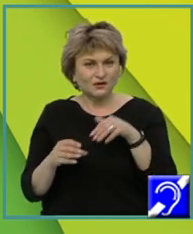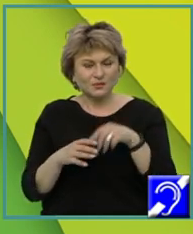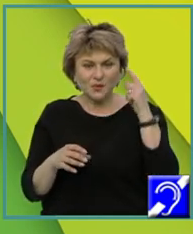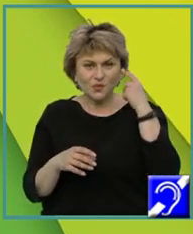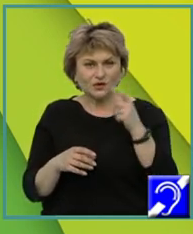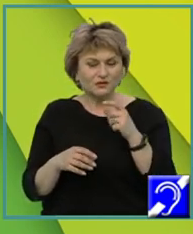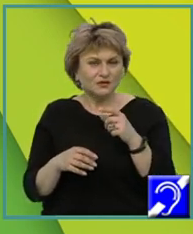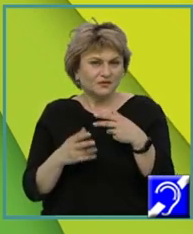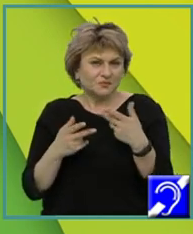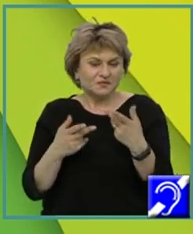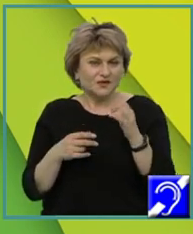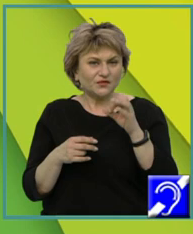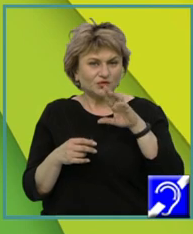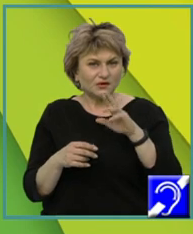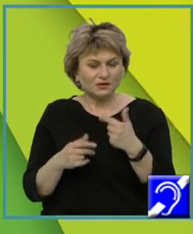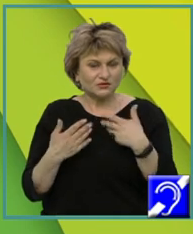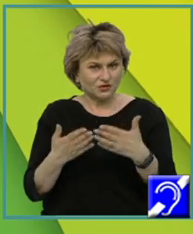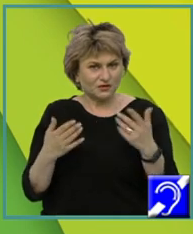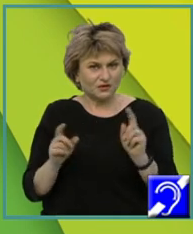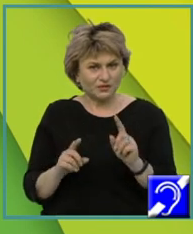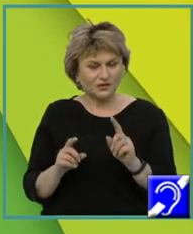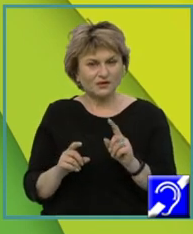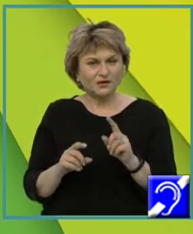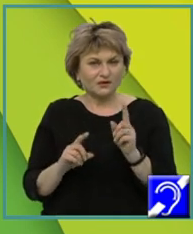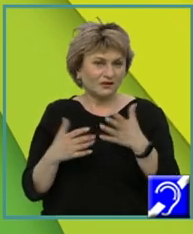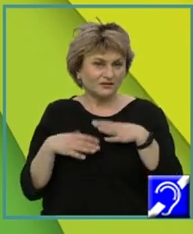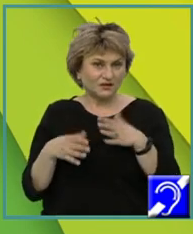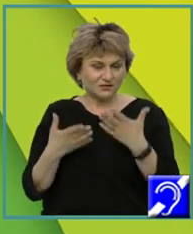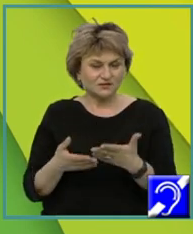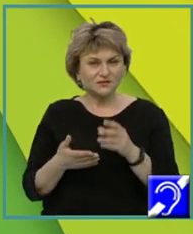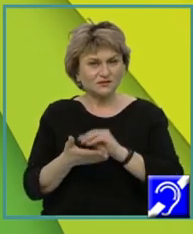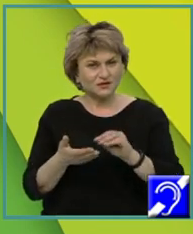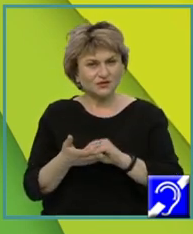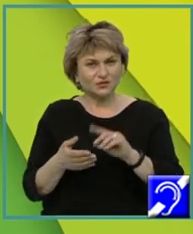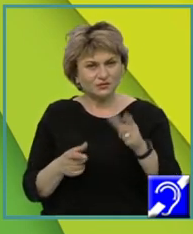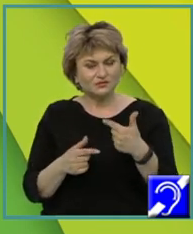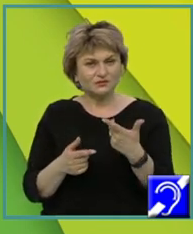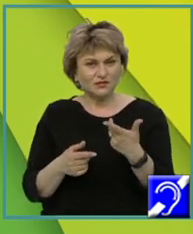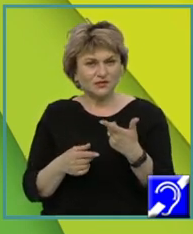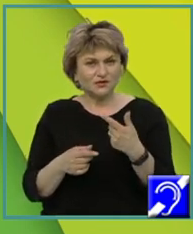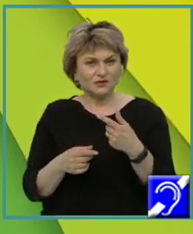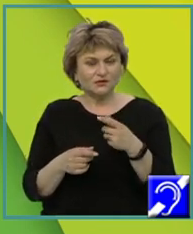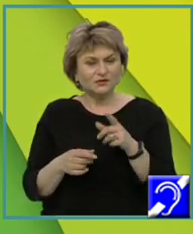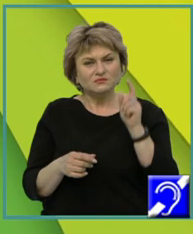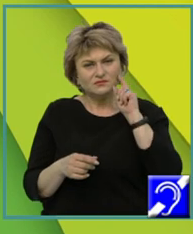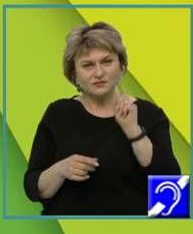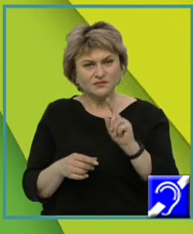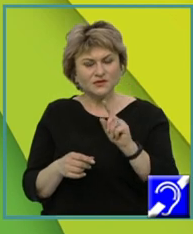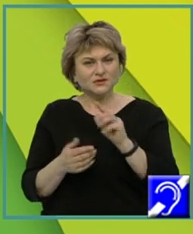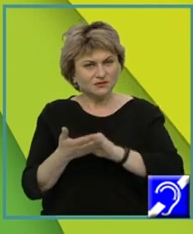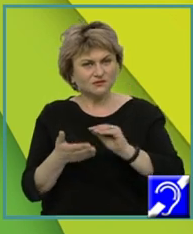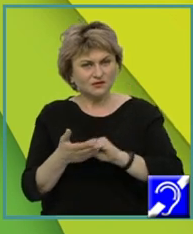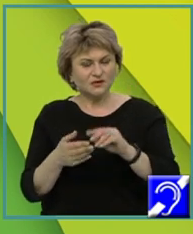involuntară celebra la memoria involuntar dacă vreți scriitorul permite fluxului conștiinței să